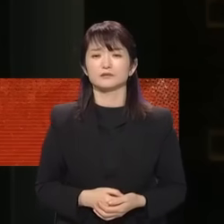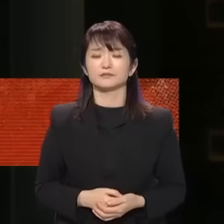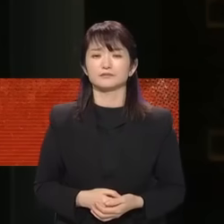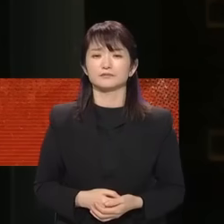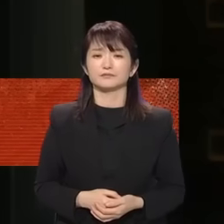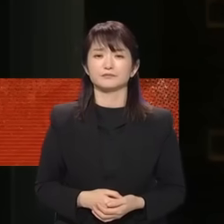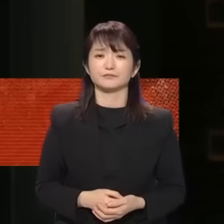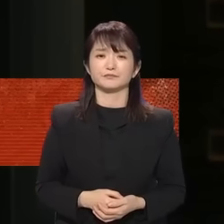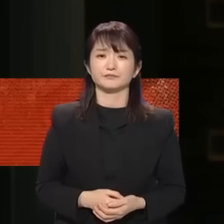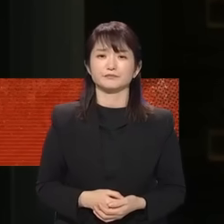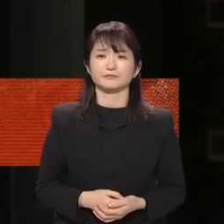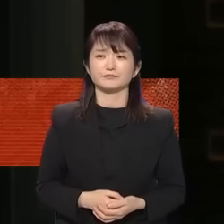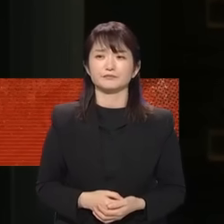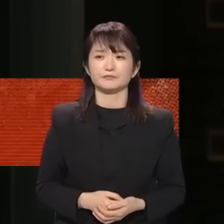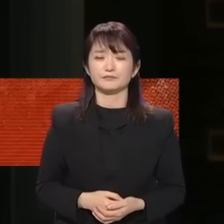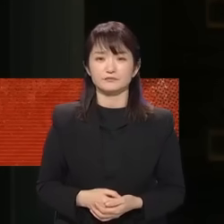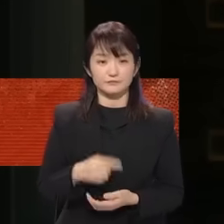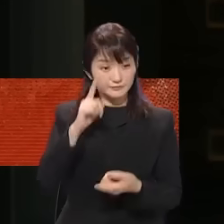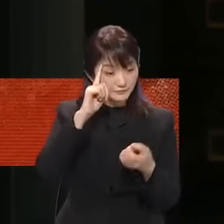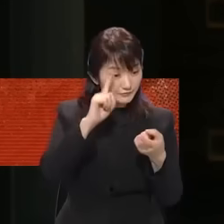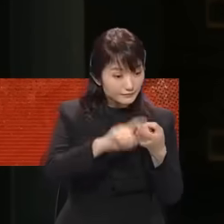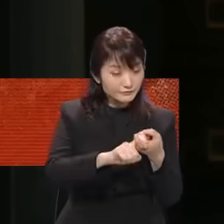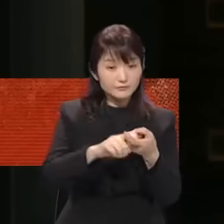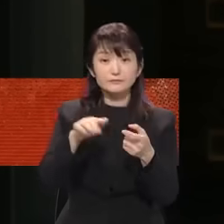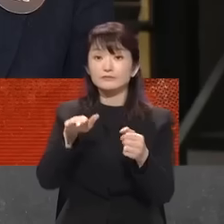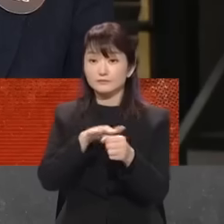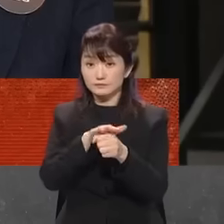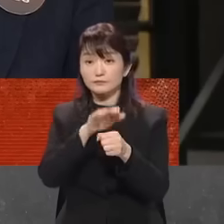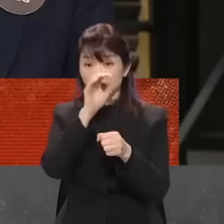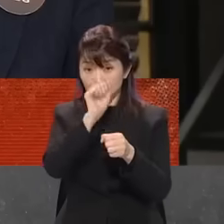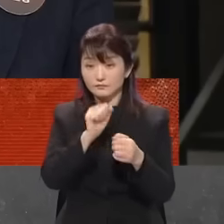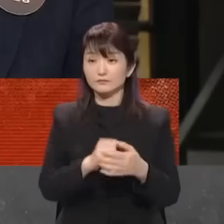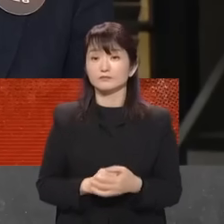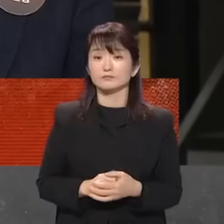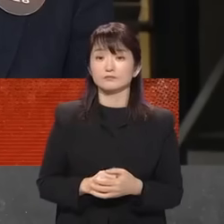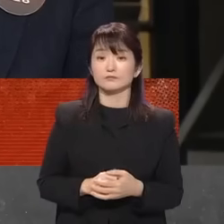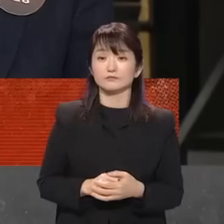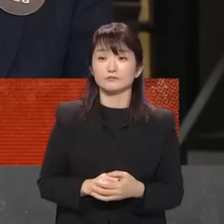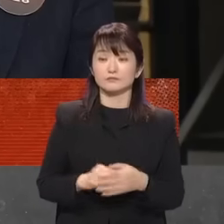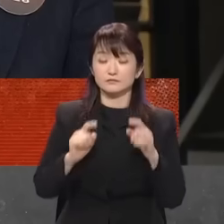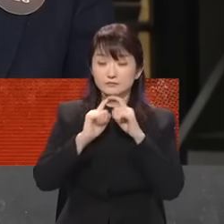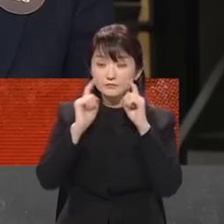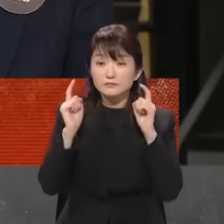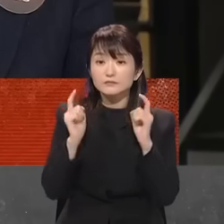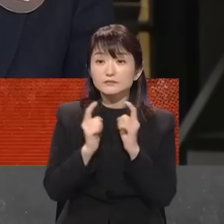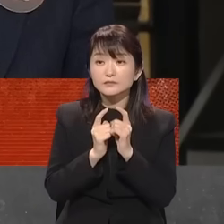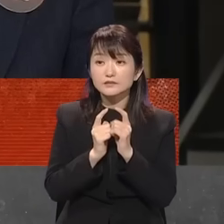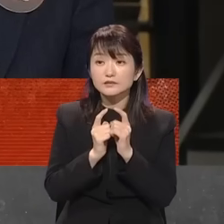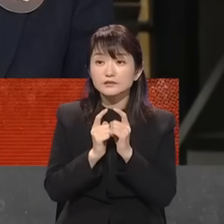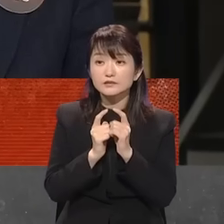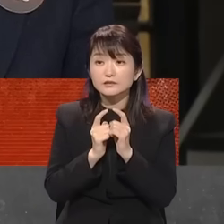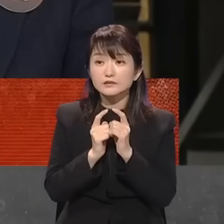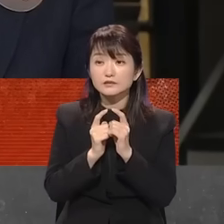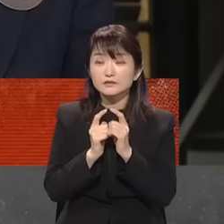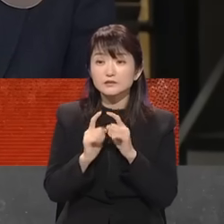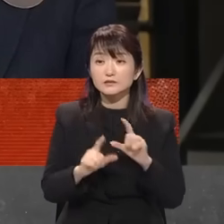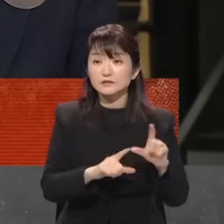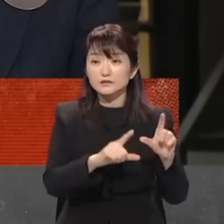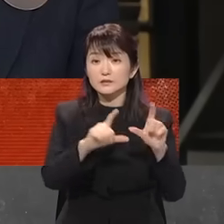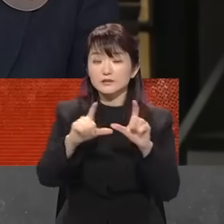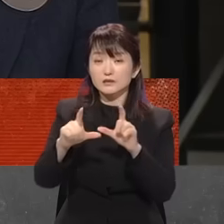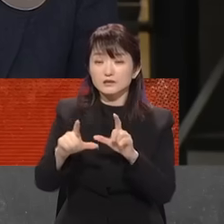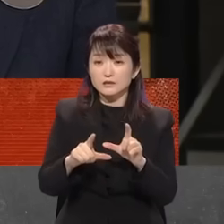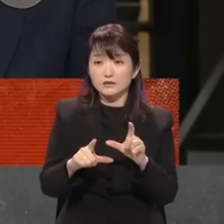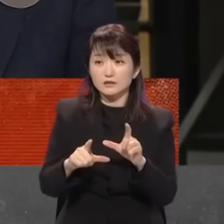교수님 관심과 사랑 오케이 개인 어 사생활 영역까지 들어오라고 허용한 건 아니잖아요